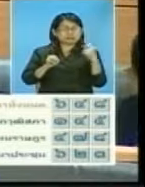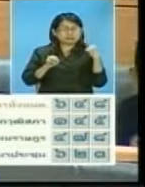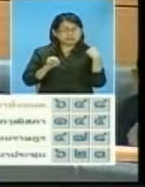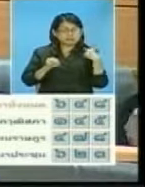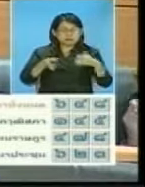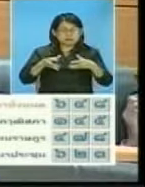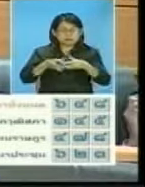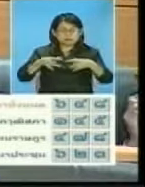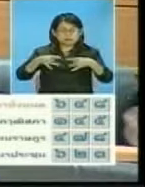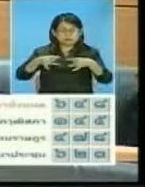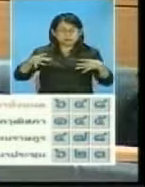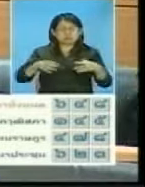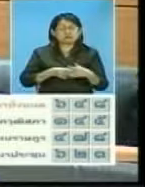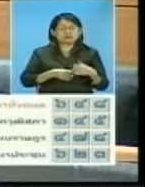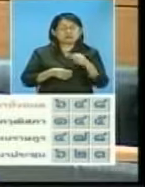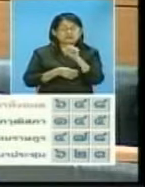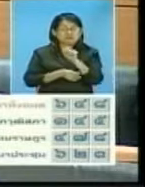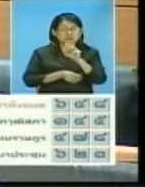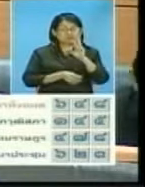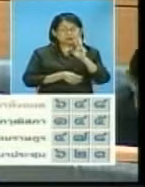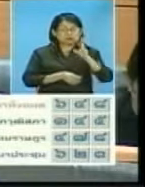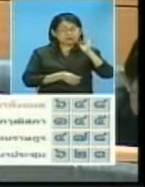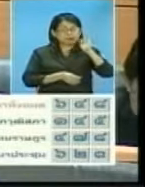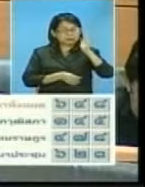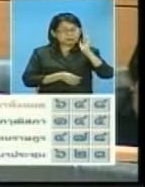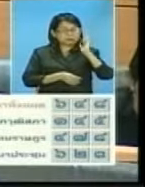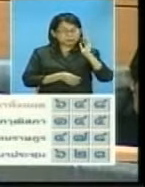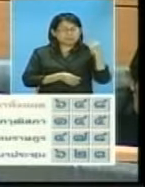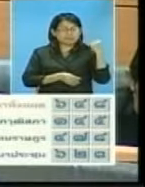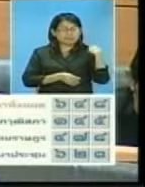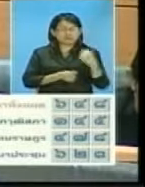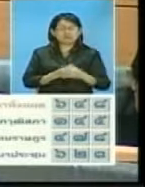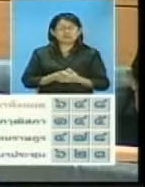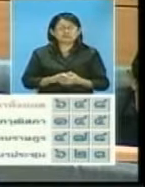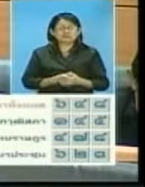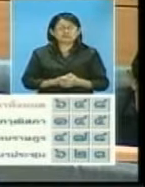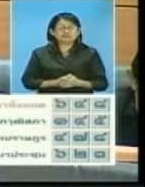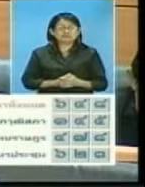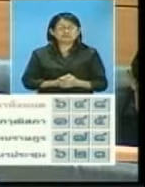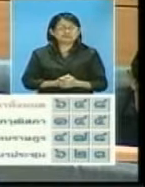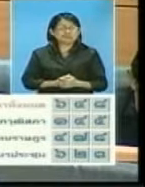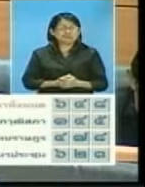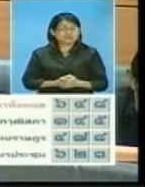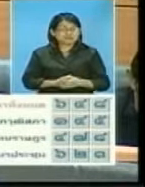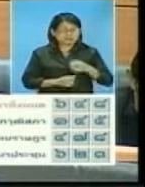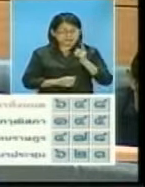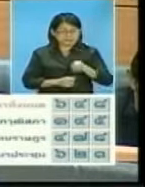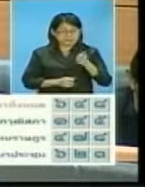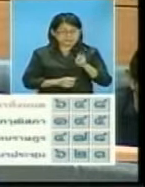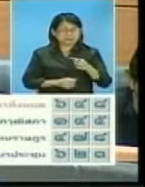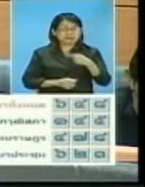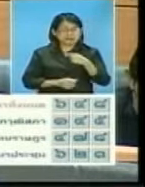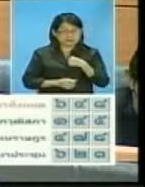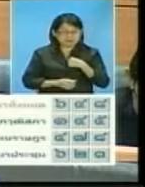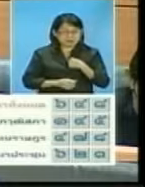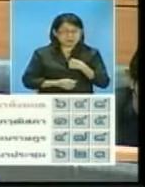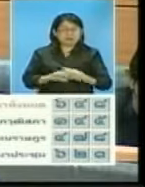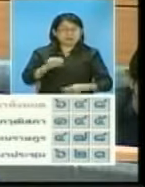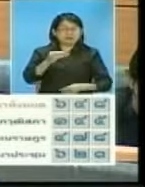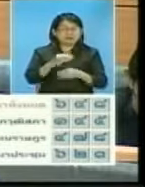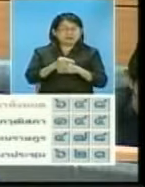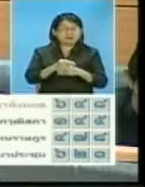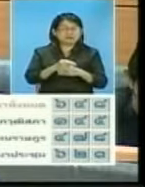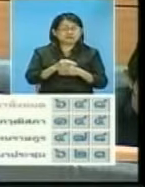วุฒิสมาชิกนี่ได้อภิปรายไปหลายท่านแล้วความจริงแล้วผมก็ขอเพิ่มไว้อีก